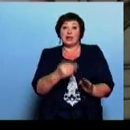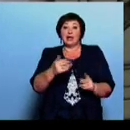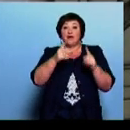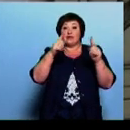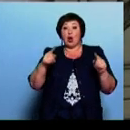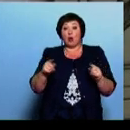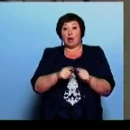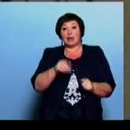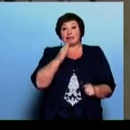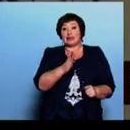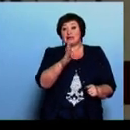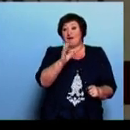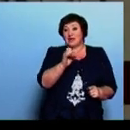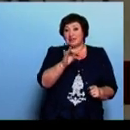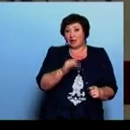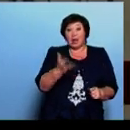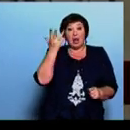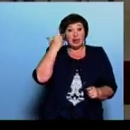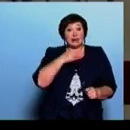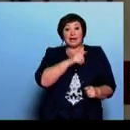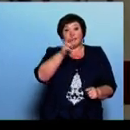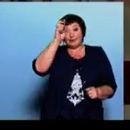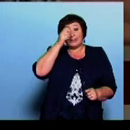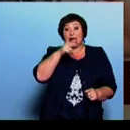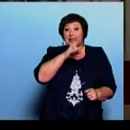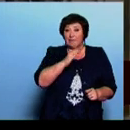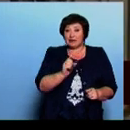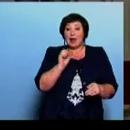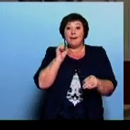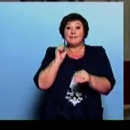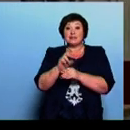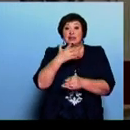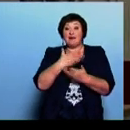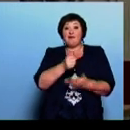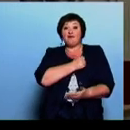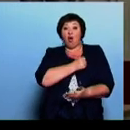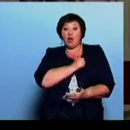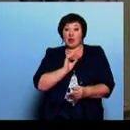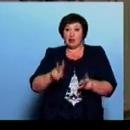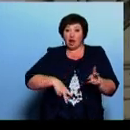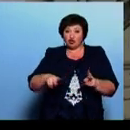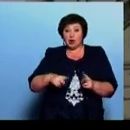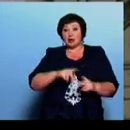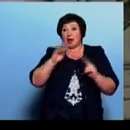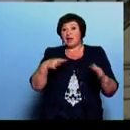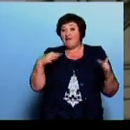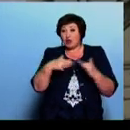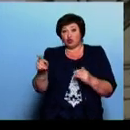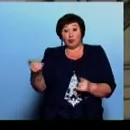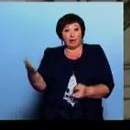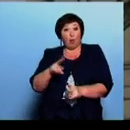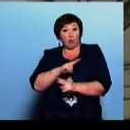царицы Версавии. Когда царь Давид посылает своего военачальника Урию на передовую, чтобы тот погиб, с супругой